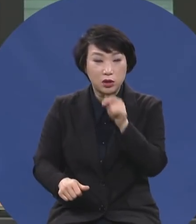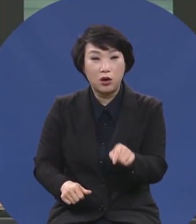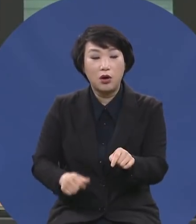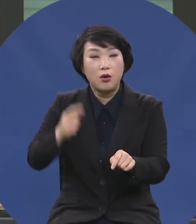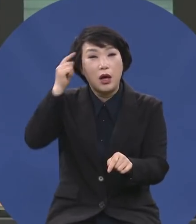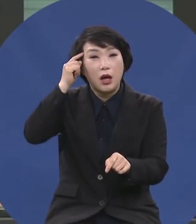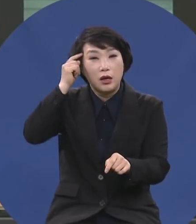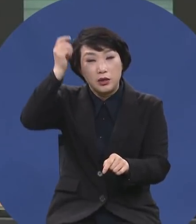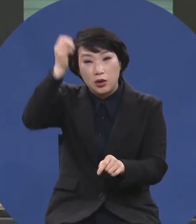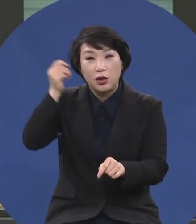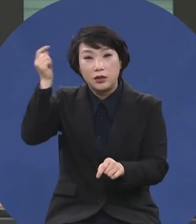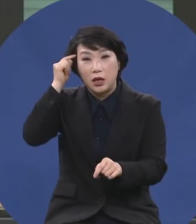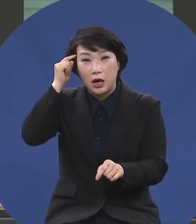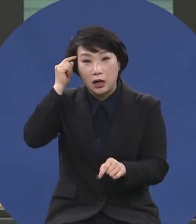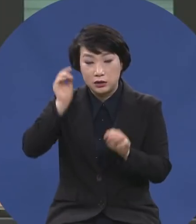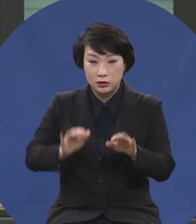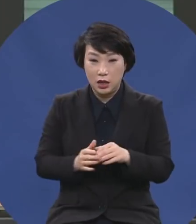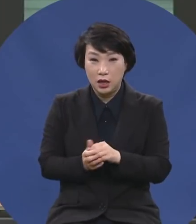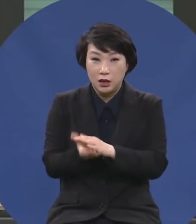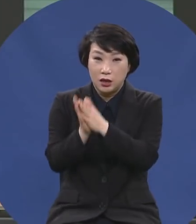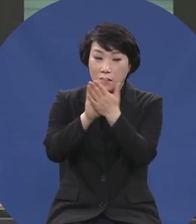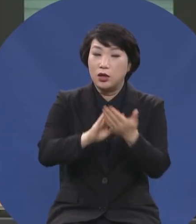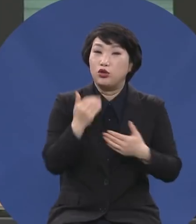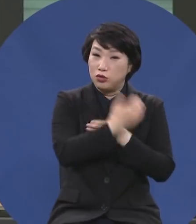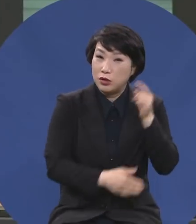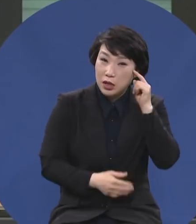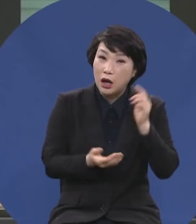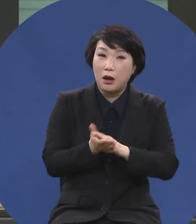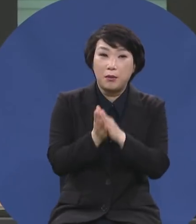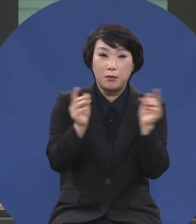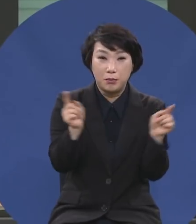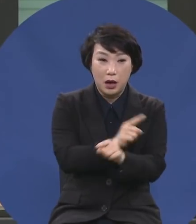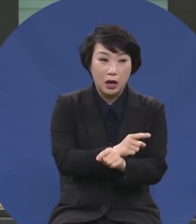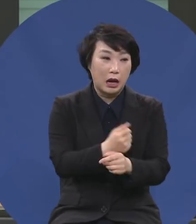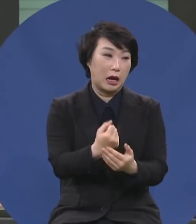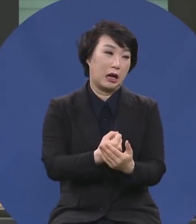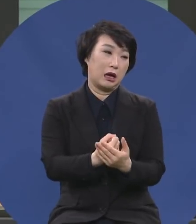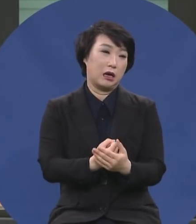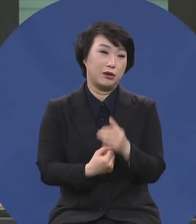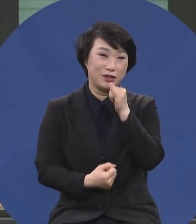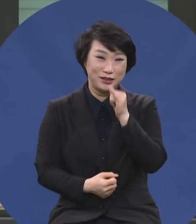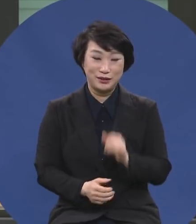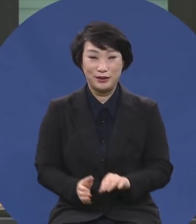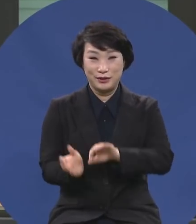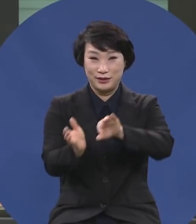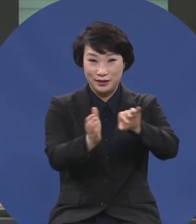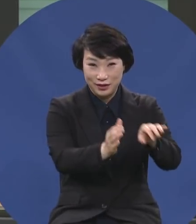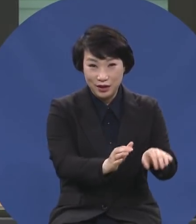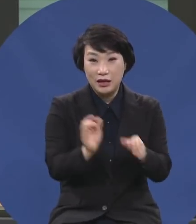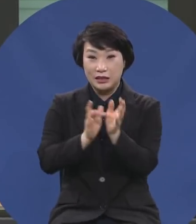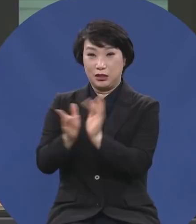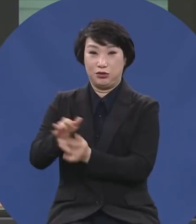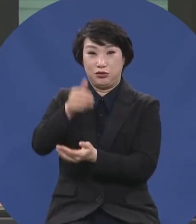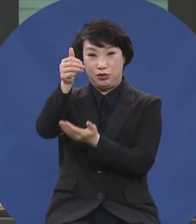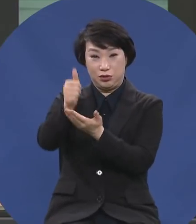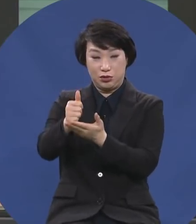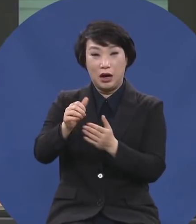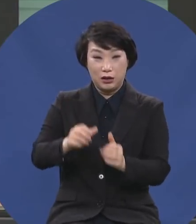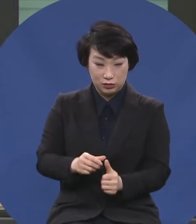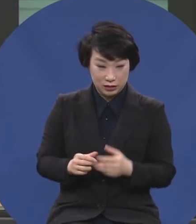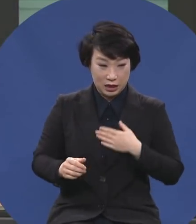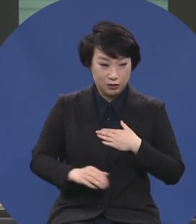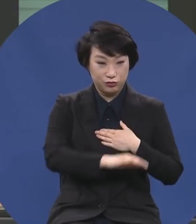육신의 생각으로 돌아갔다 이 말이오. 얼마나 안타까우냐. 그러므로 예수 그리스도는 자신이 구원한